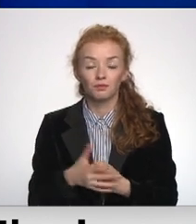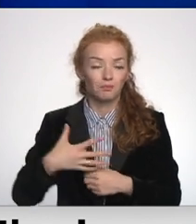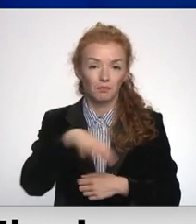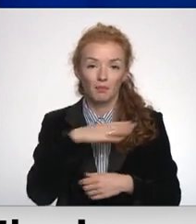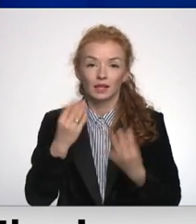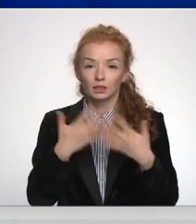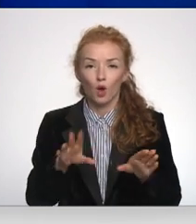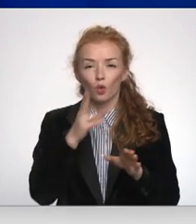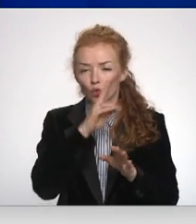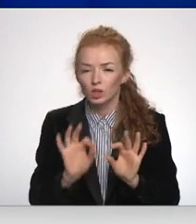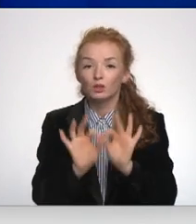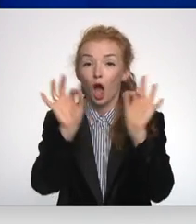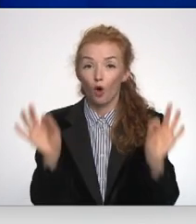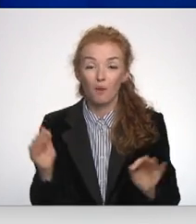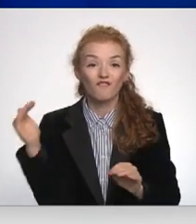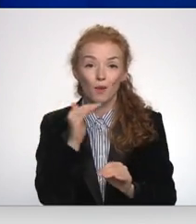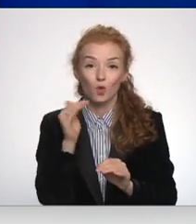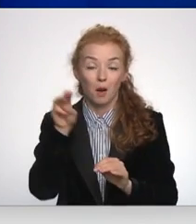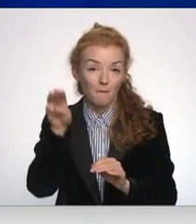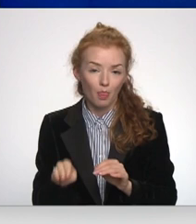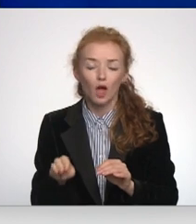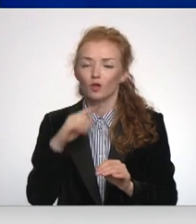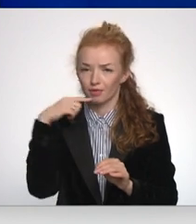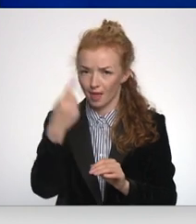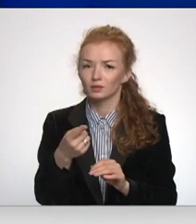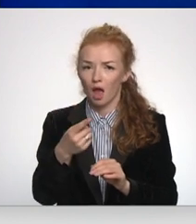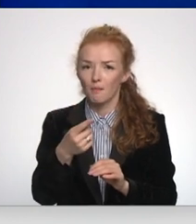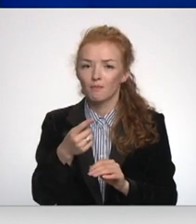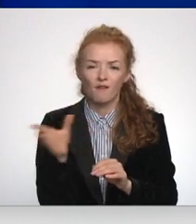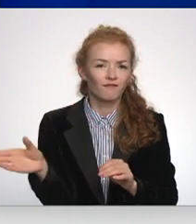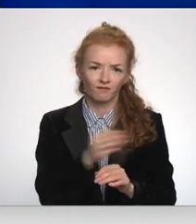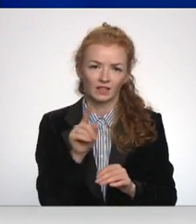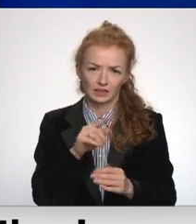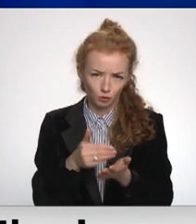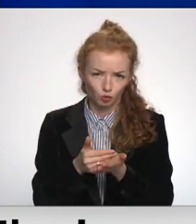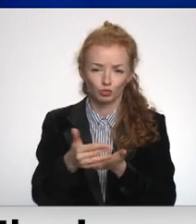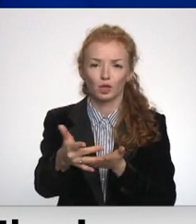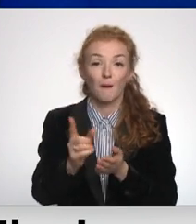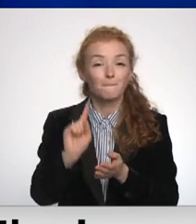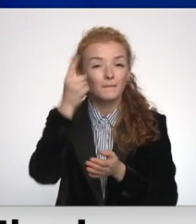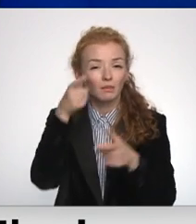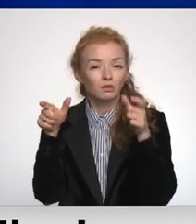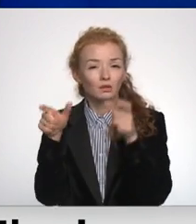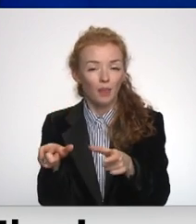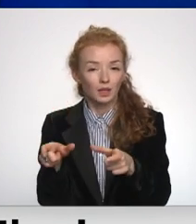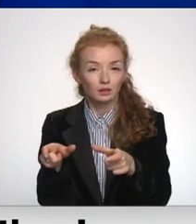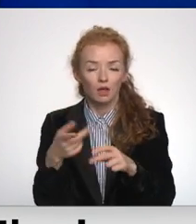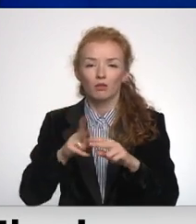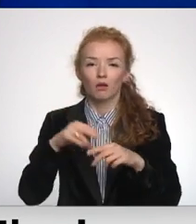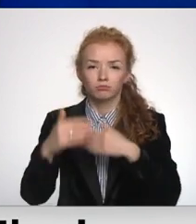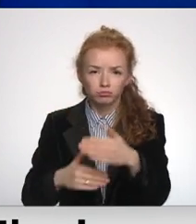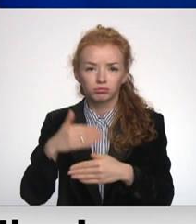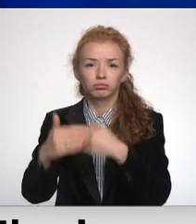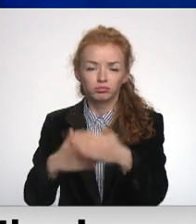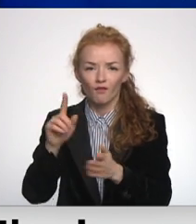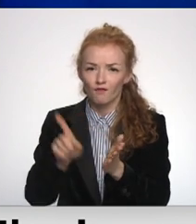Mēs jau no paša sākuma februārī esam teikuši, ka viss ar vien vēl ir galdā. Mums bija pirmā sankcija pakete, un tad gājām vēl